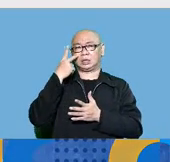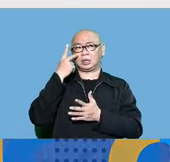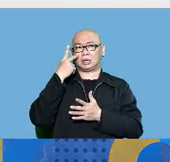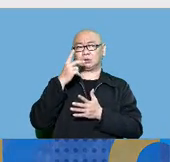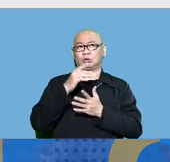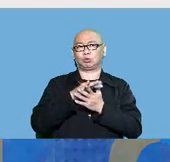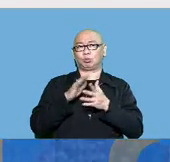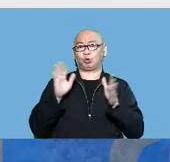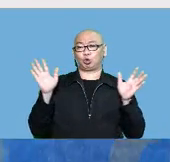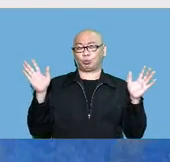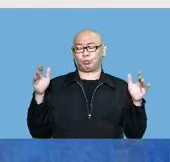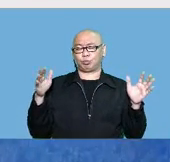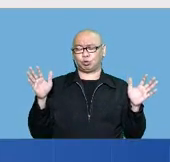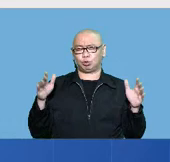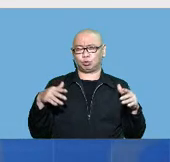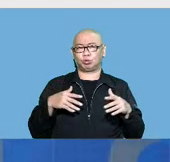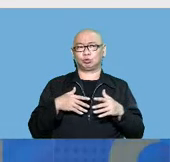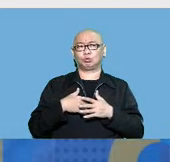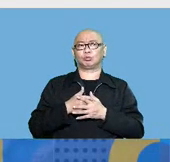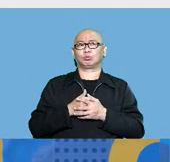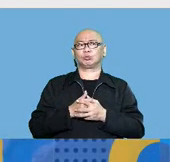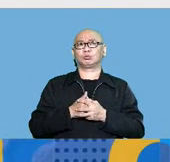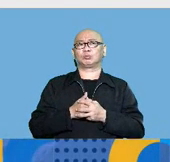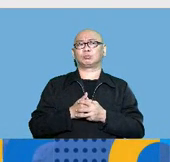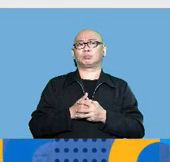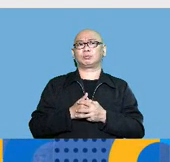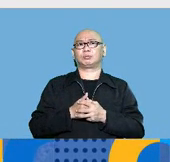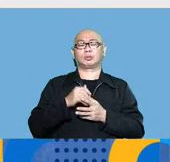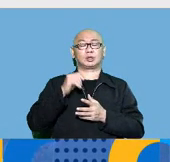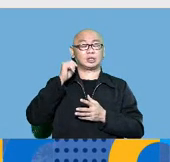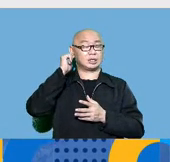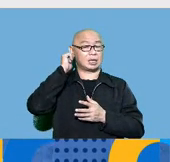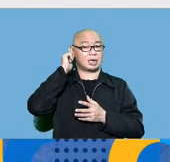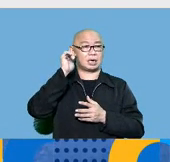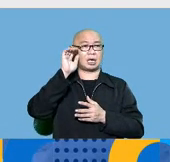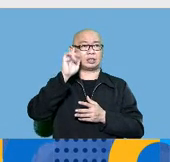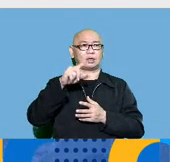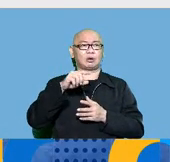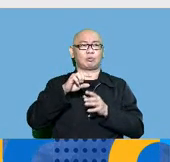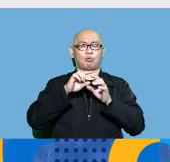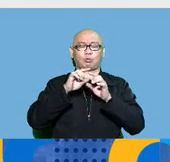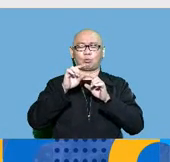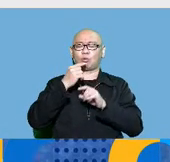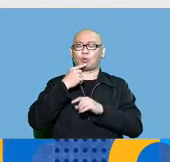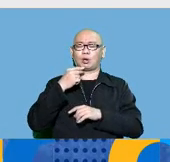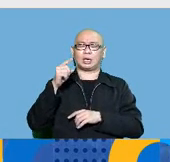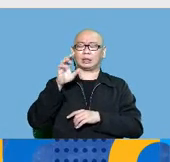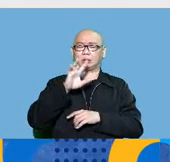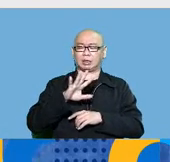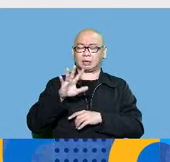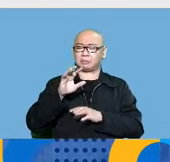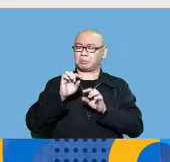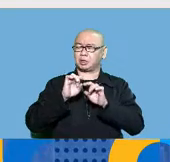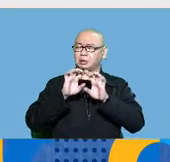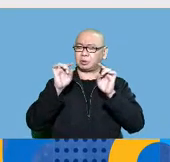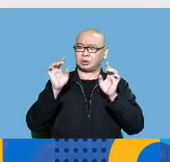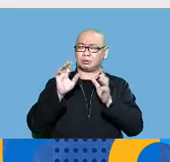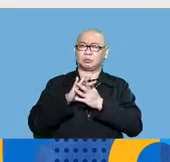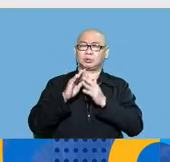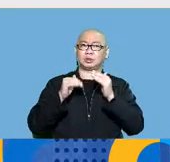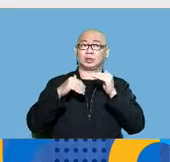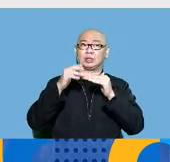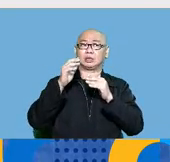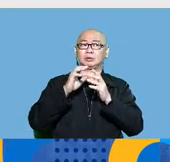sayap kupu-kupu Papilio polites betina yang memiliki variasi warna. Pada keanekaragaman tingkat